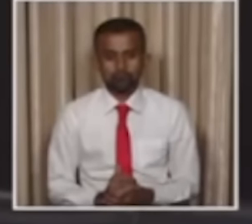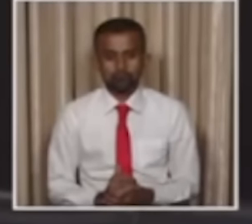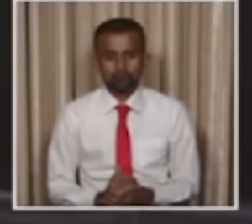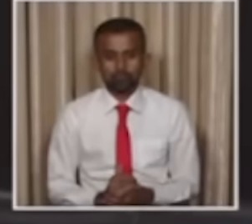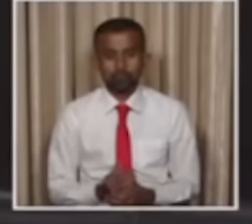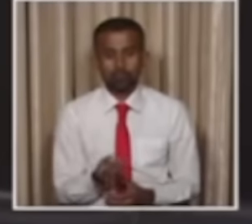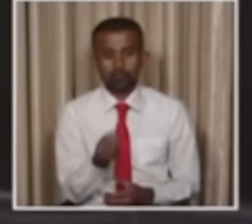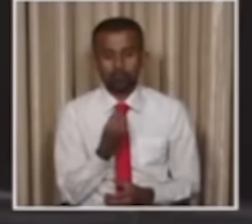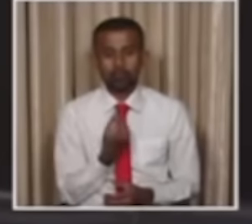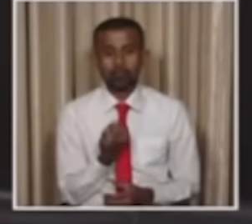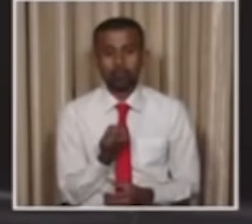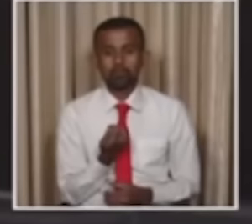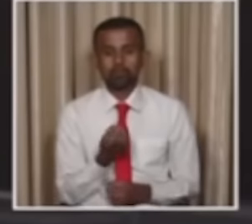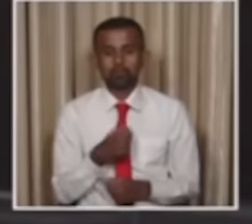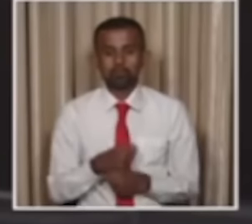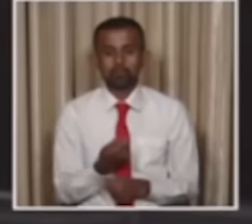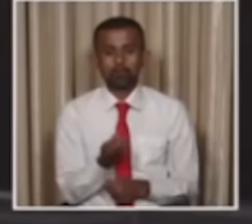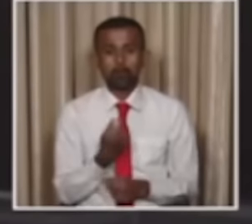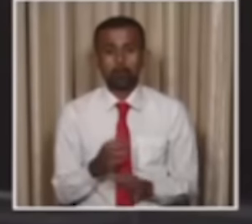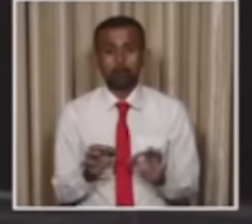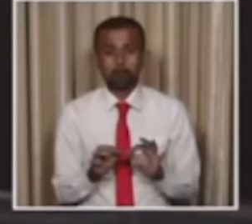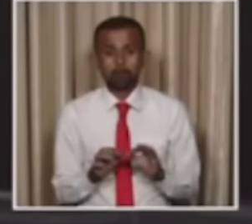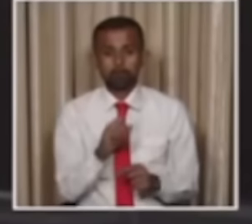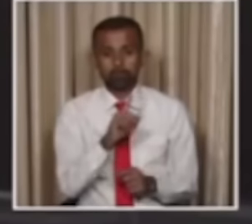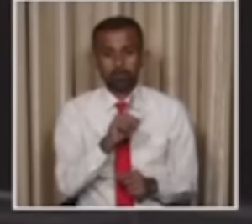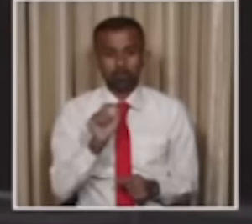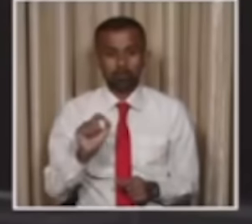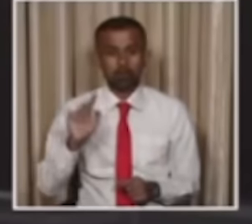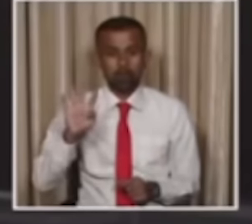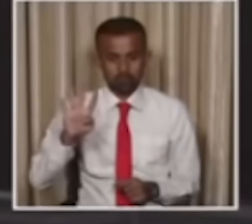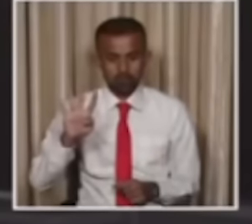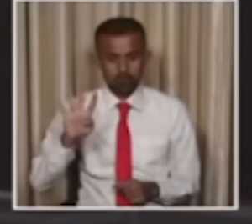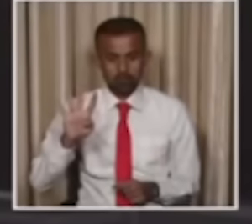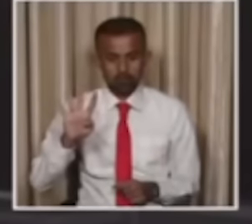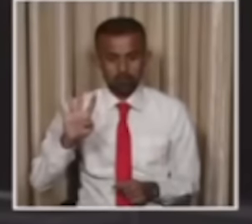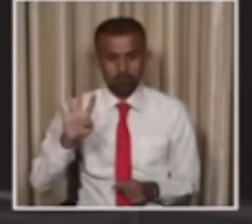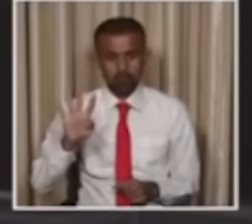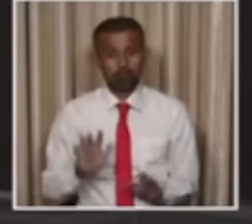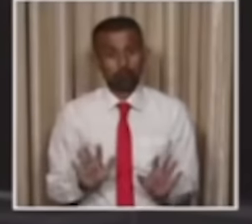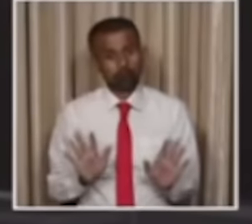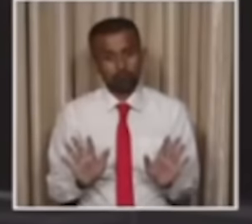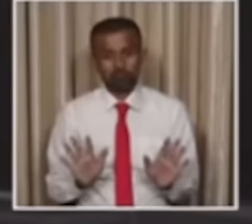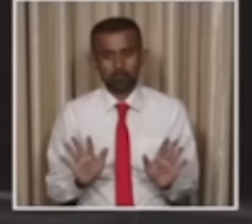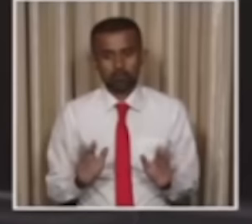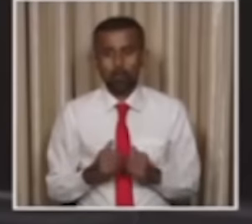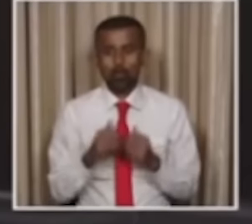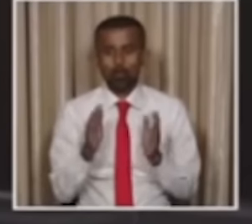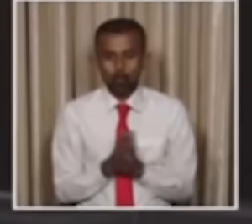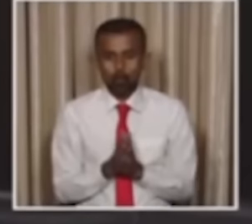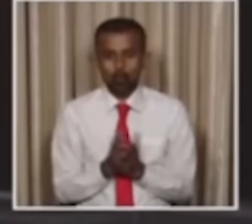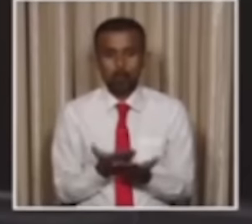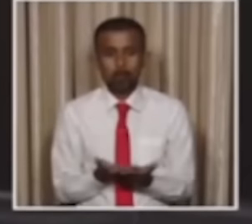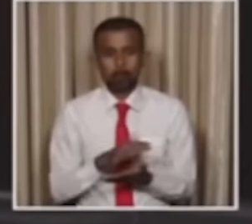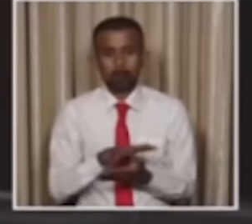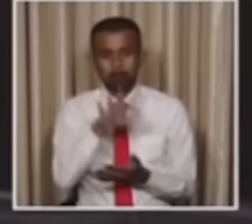ඒකෙන් ලැබුණ මුදල රජයට බිලියන 1.4ක් ඒ ටිකෙන් විතරක්. ඒ සියලු දේ මං ටේබල්